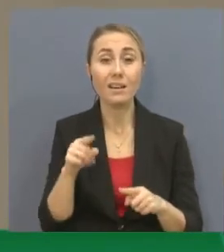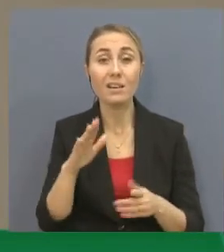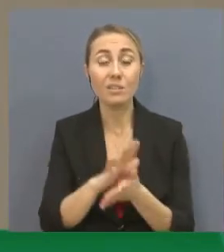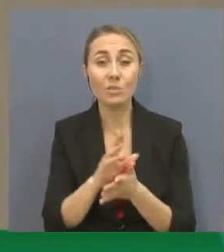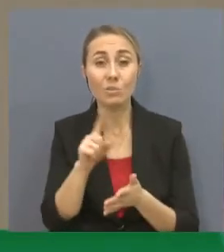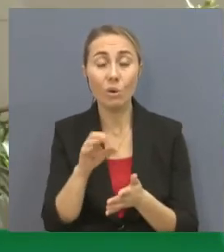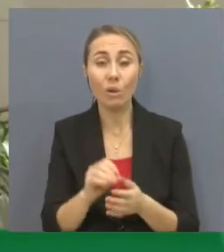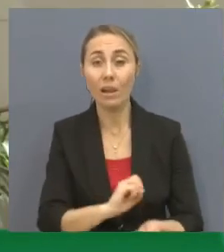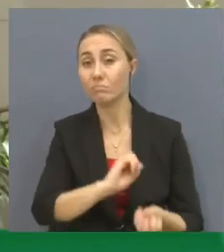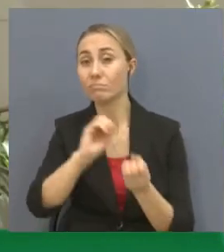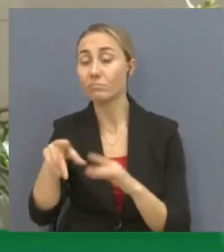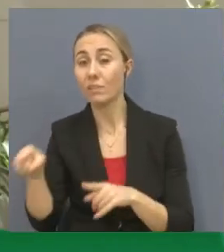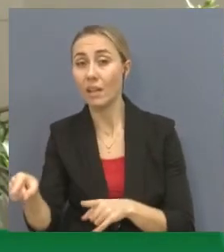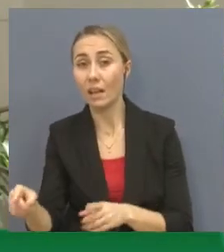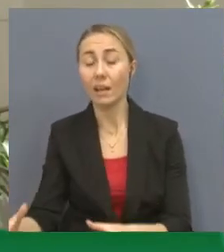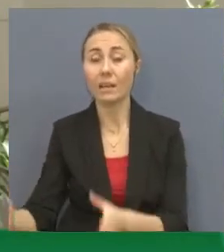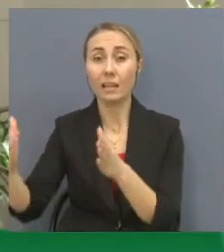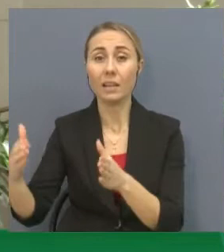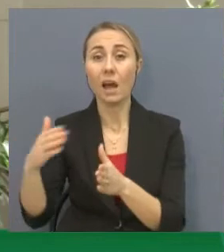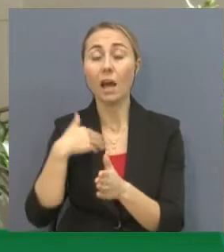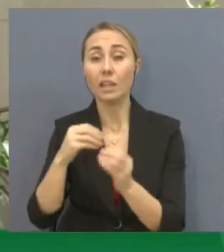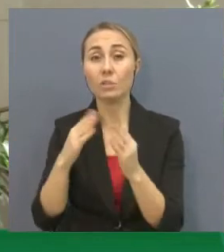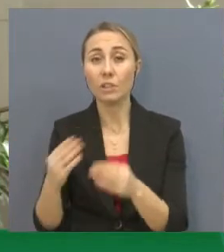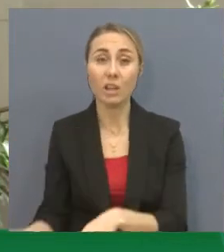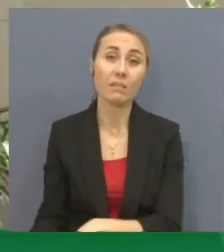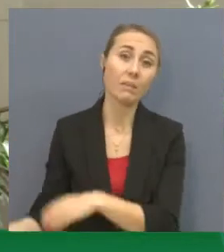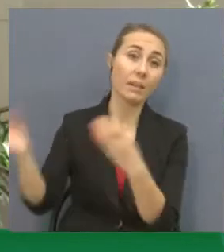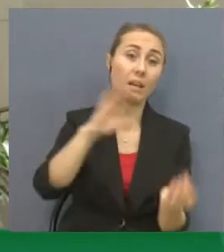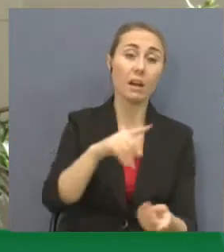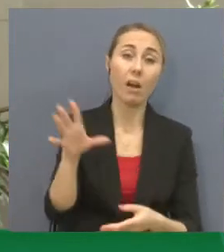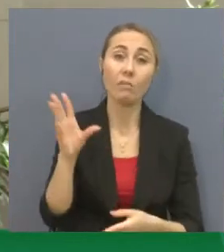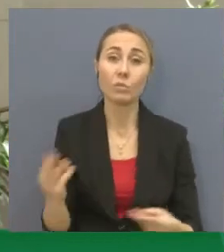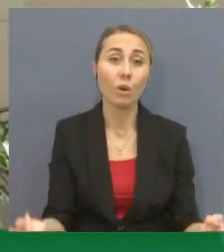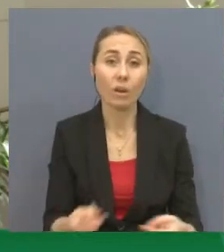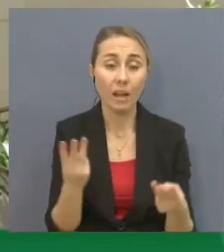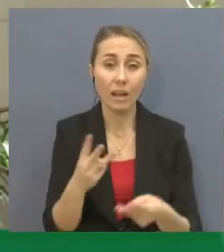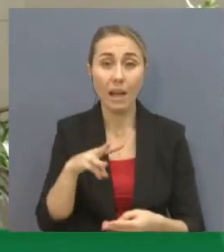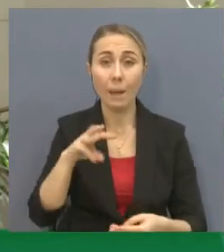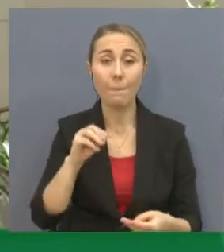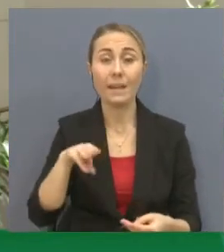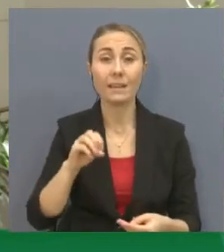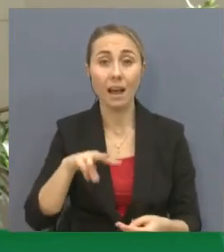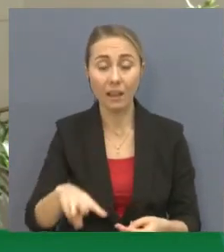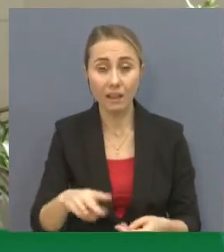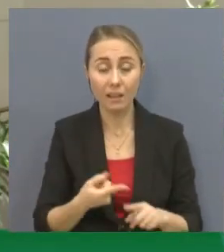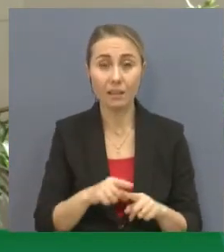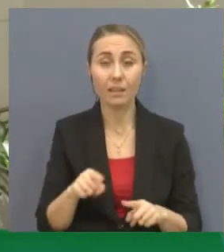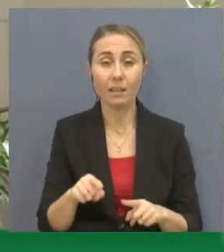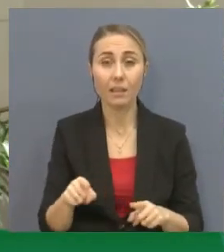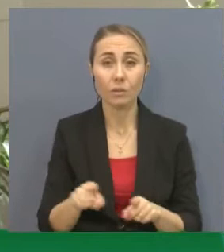машины подъезжают грузят это все горит металл ведет пластмасса